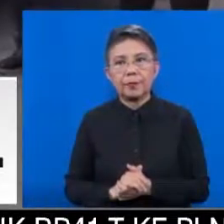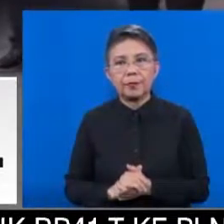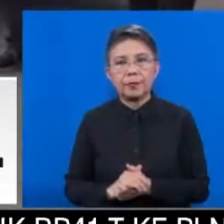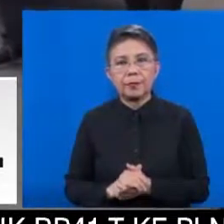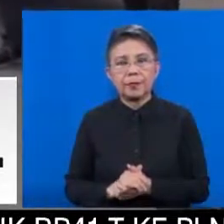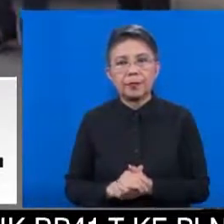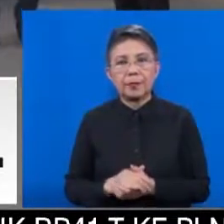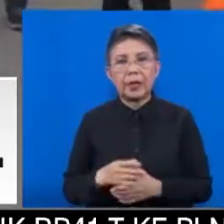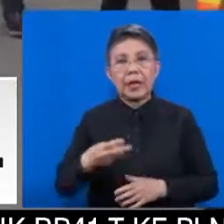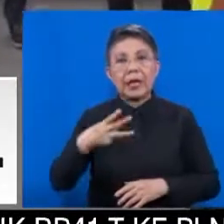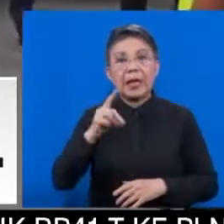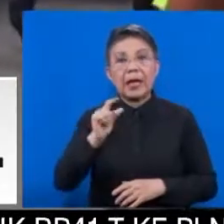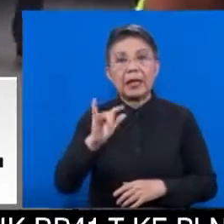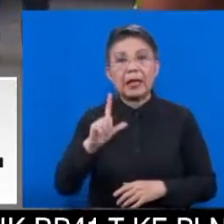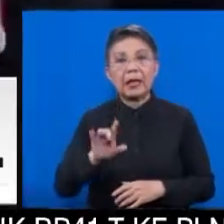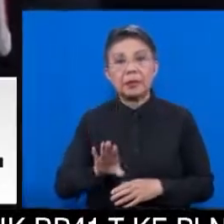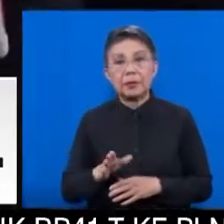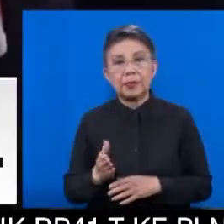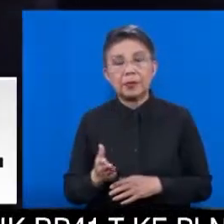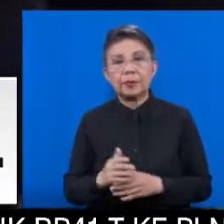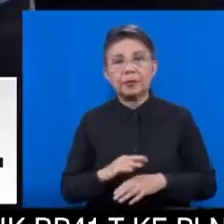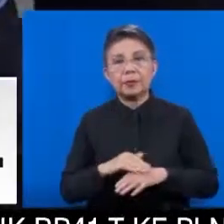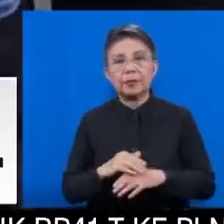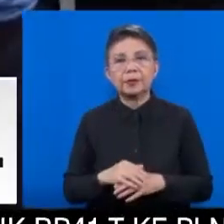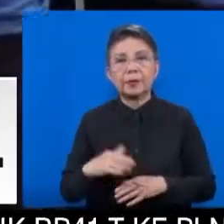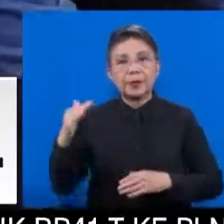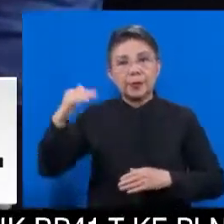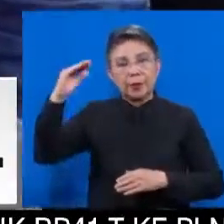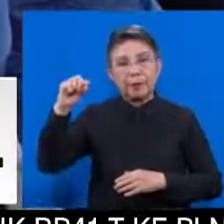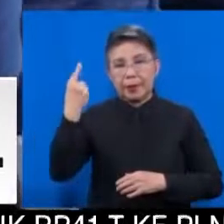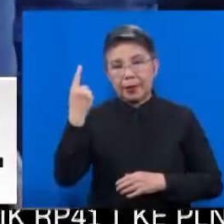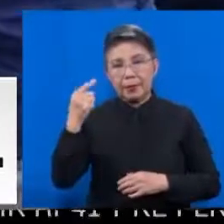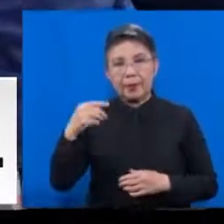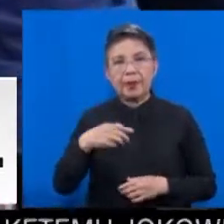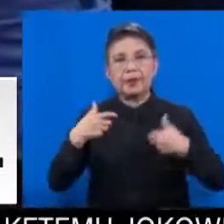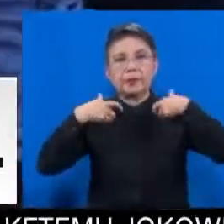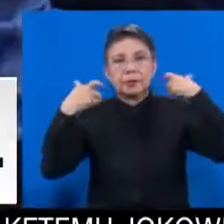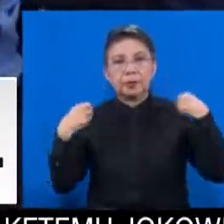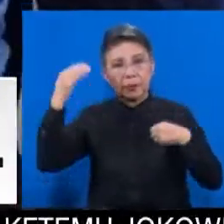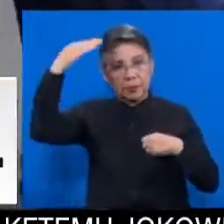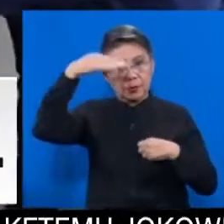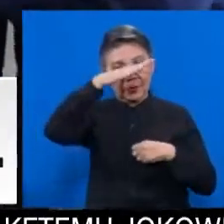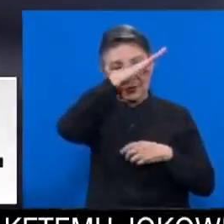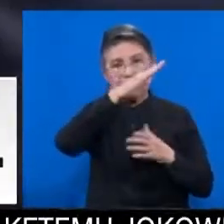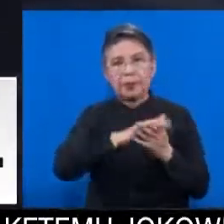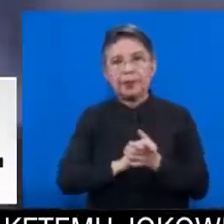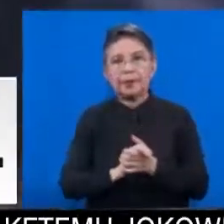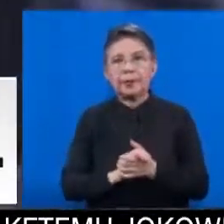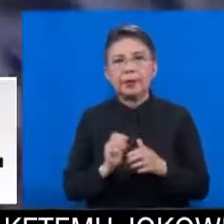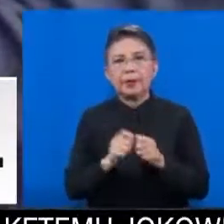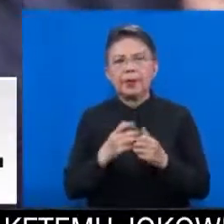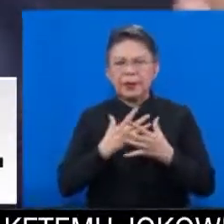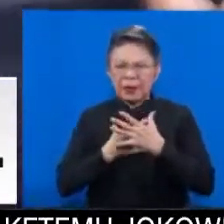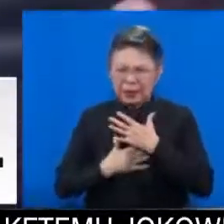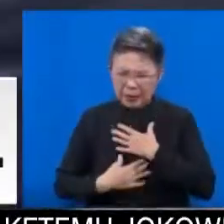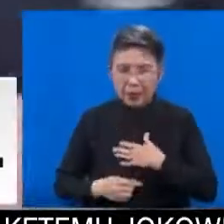Kepergian Emeril Khan Mumtaz atau akrab disapa Eril, putra sulung Gubernur Jawa Barat Ridwan Kamil, meninggalkan duka mendalam tidak